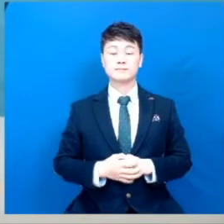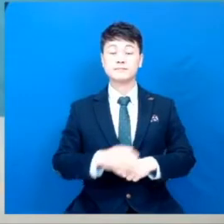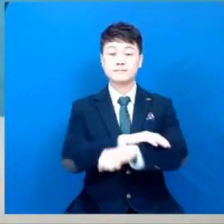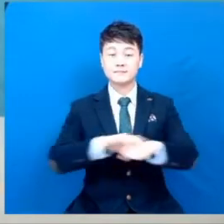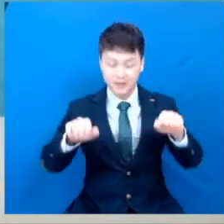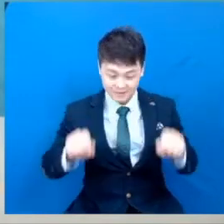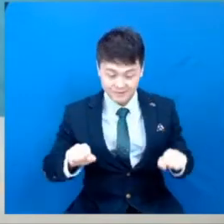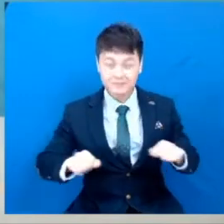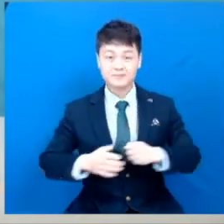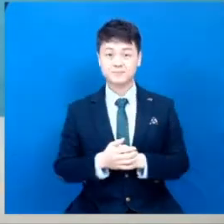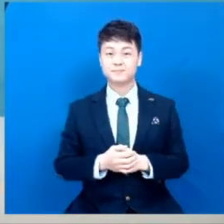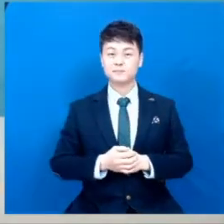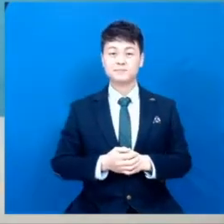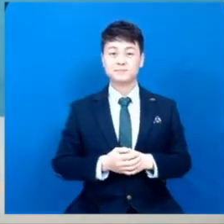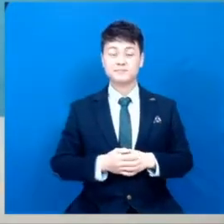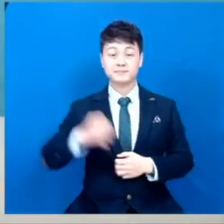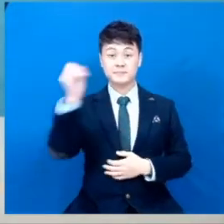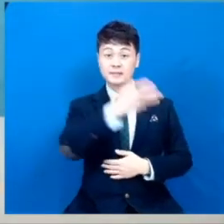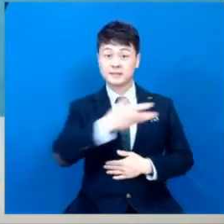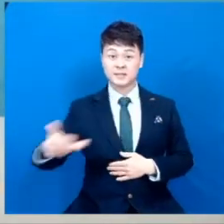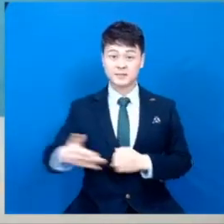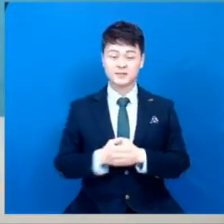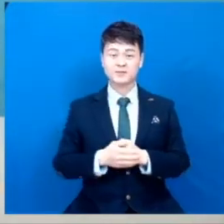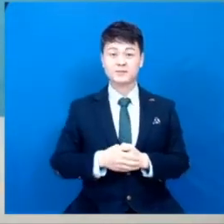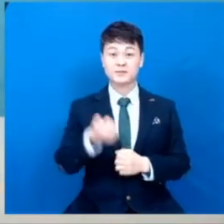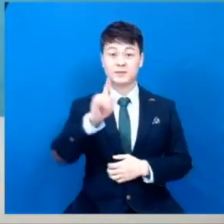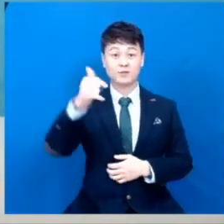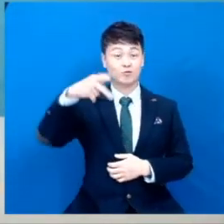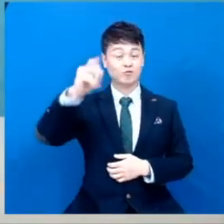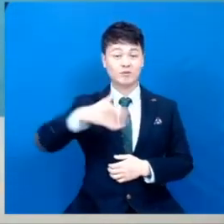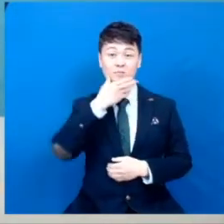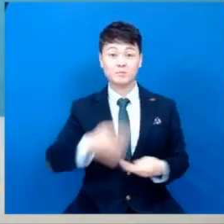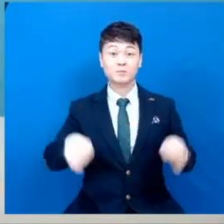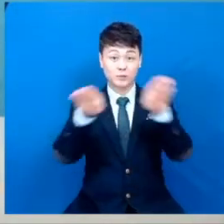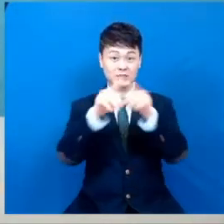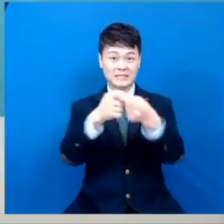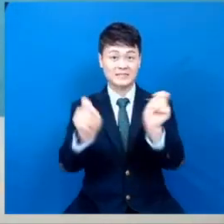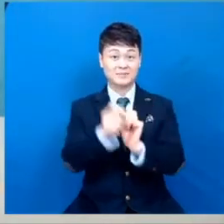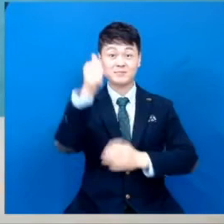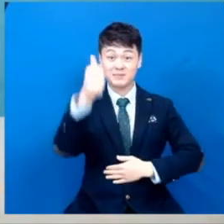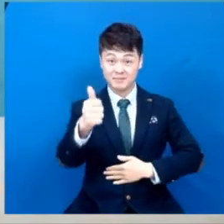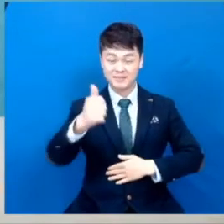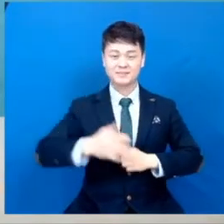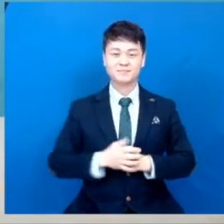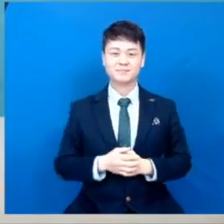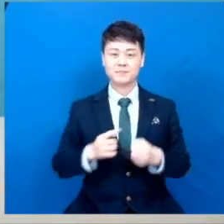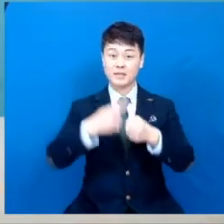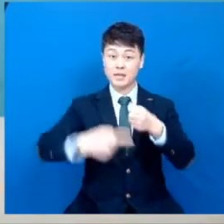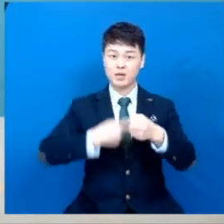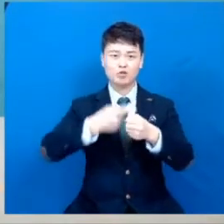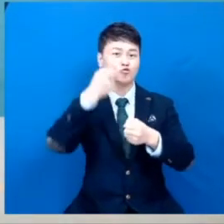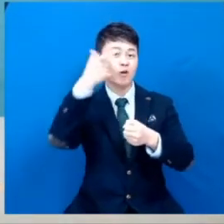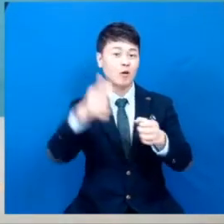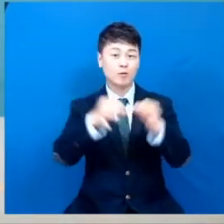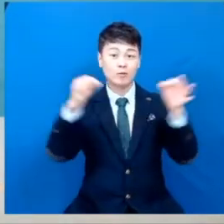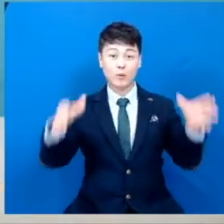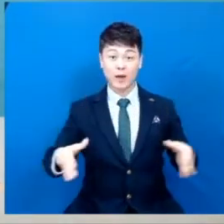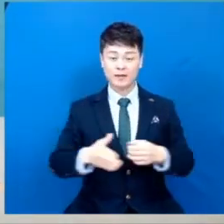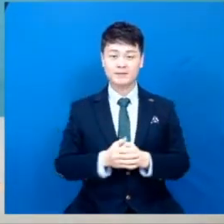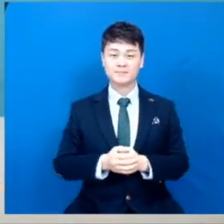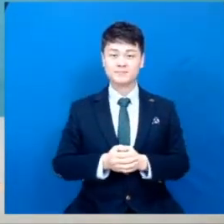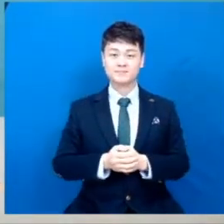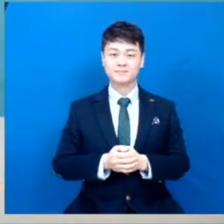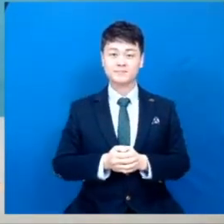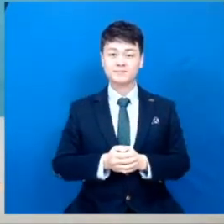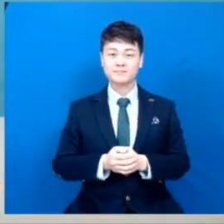안녕하세요 양천 해누리 복지관 평생교육 팀 팀장 조연 서 입니다 1년 6개월여 강과 악성 준